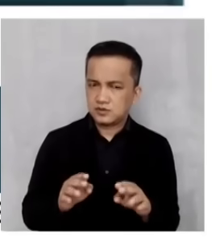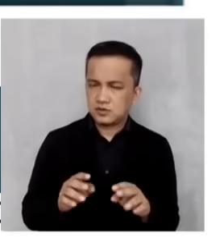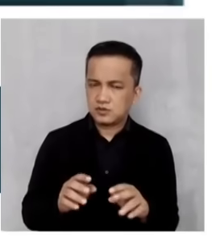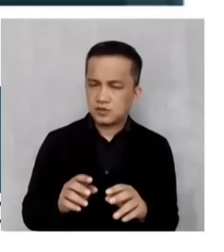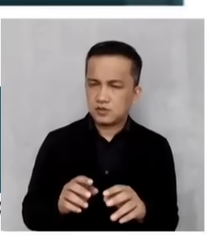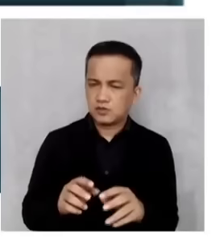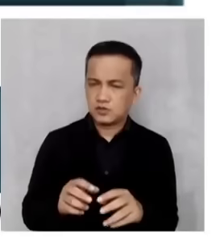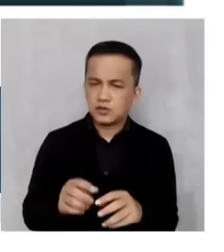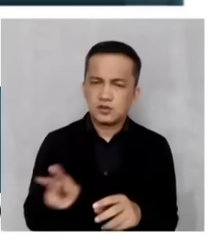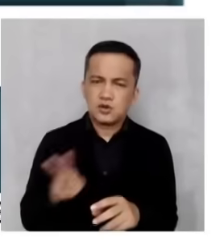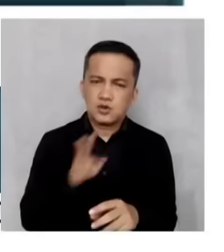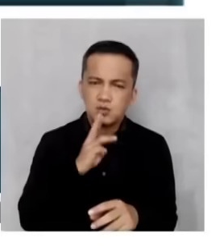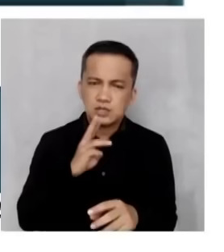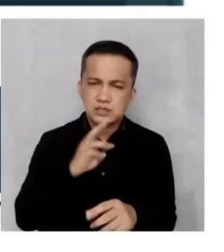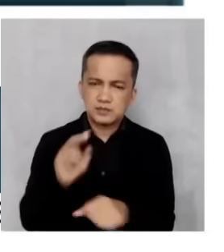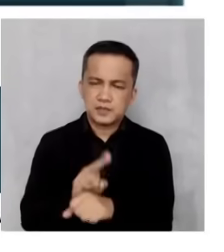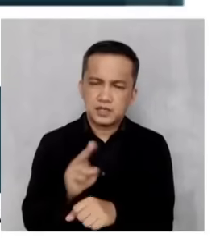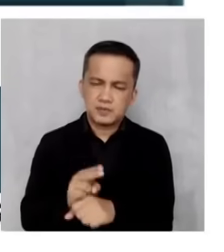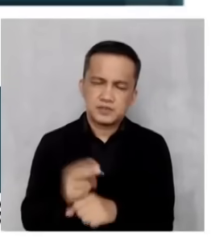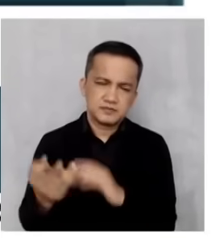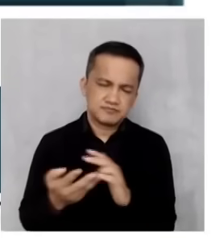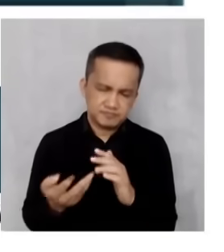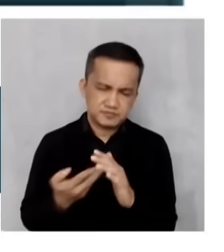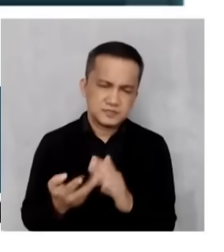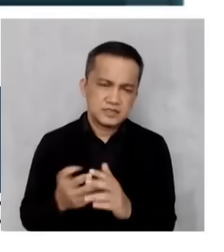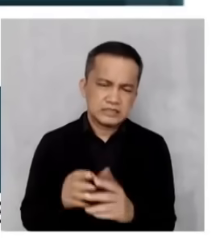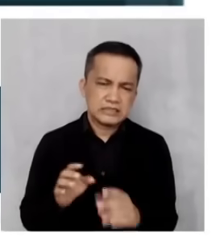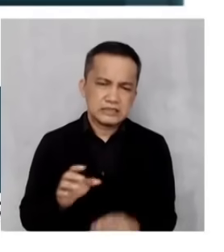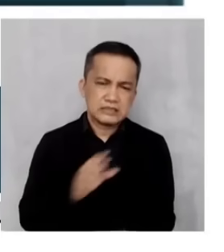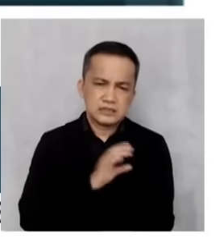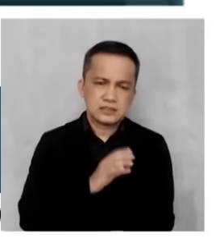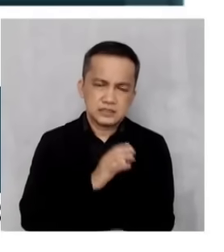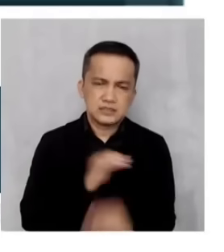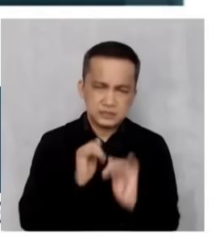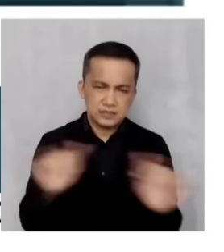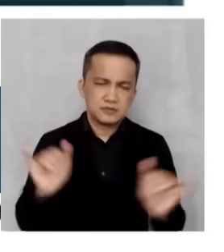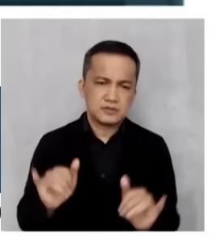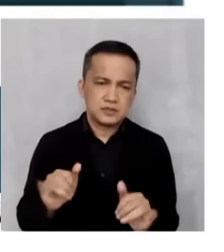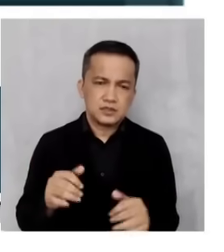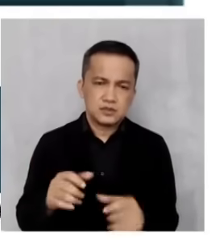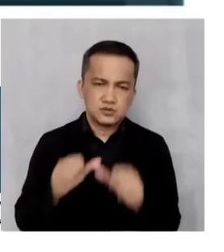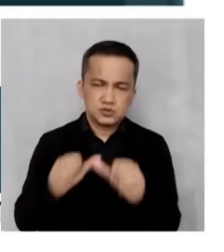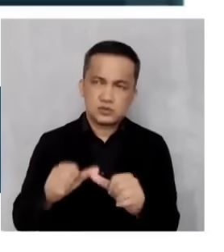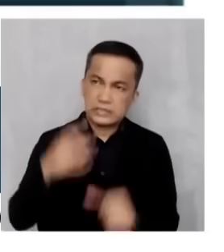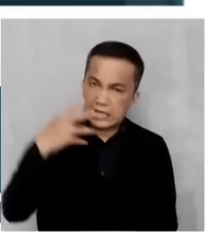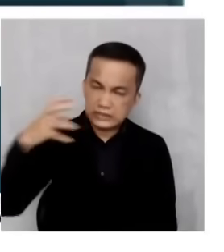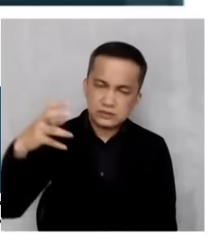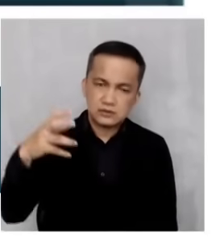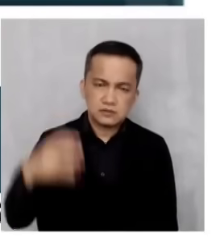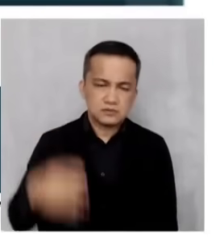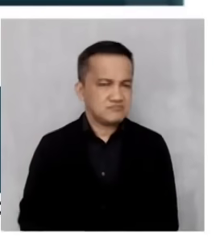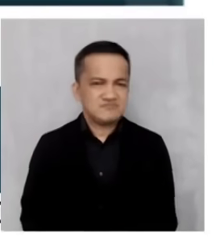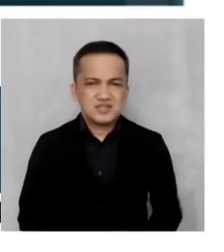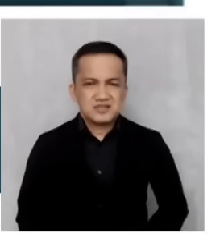ng ating mga consumers at patuloy pa rin yung init ng panahon, that's not going to